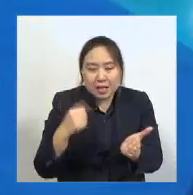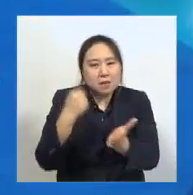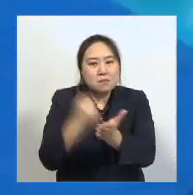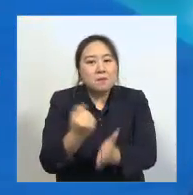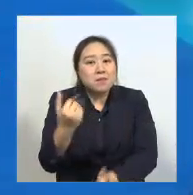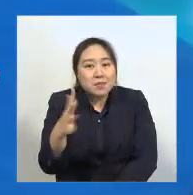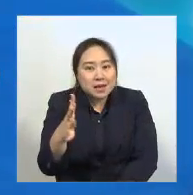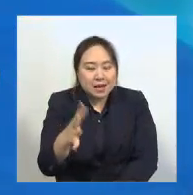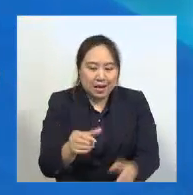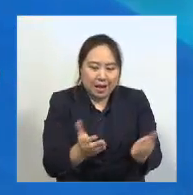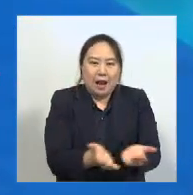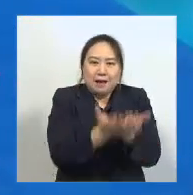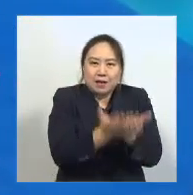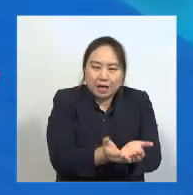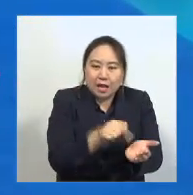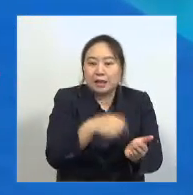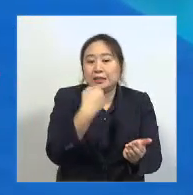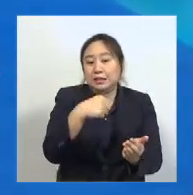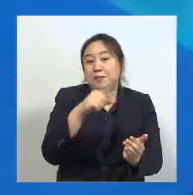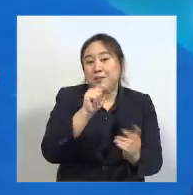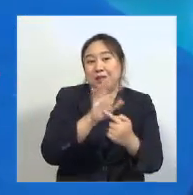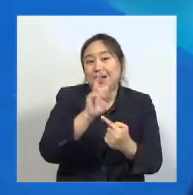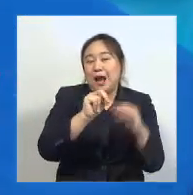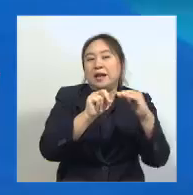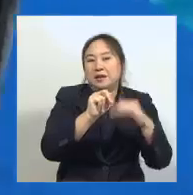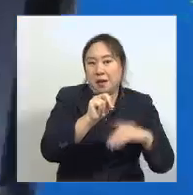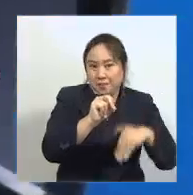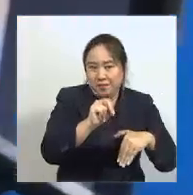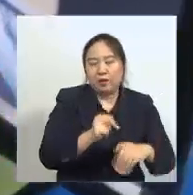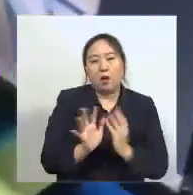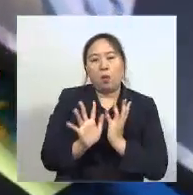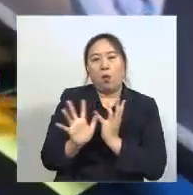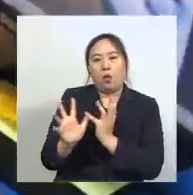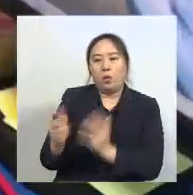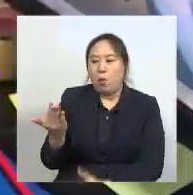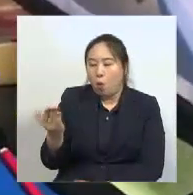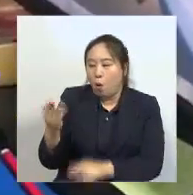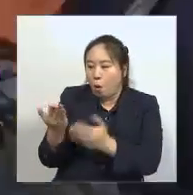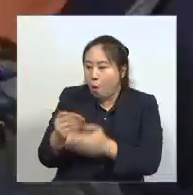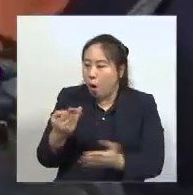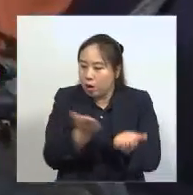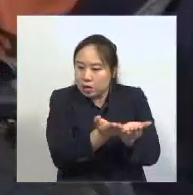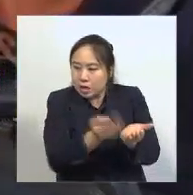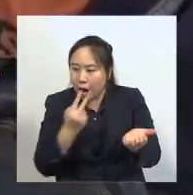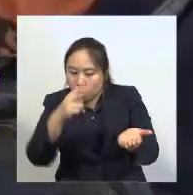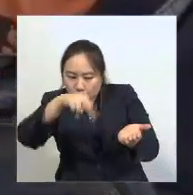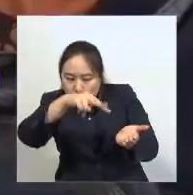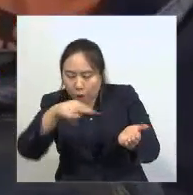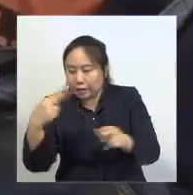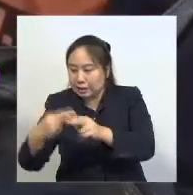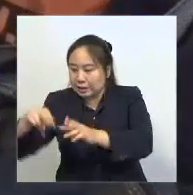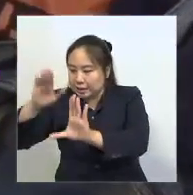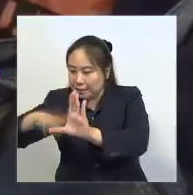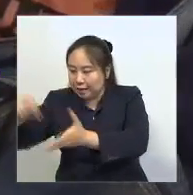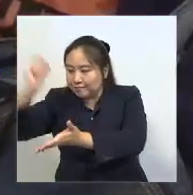ขนาดไม่เกิน10ตันกรอสมารอคิวในการขอจดทะเบียนเรือไทยเพื่อให้กรมเจ้าท่านั้นตรวจสอบอัตลักษณ์เรือเขาคา